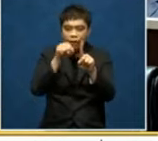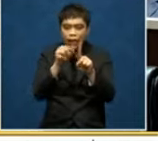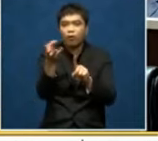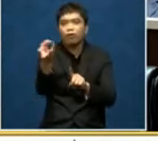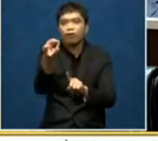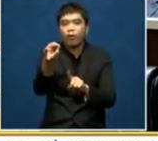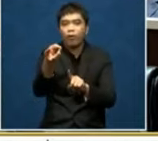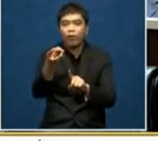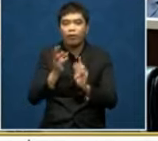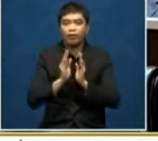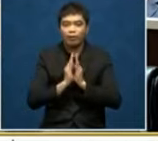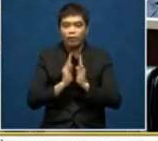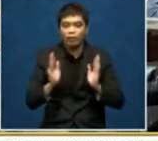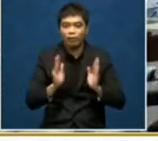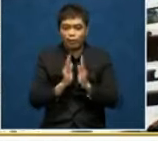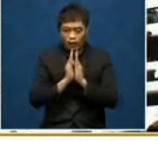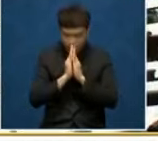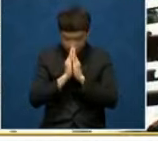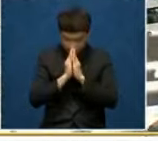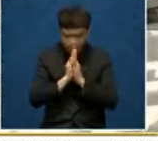ท่านประธานขอบคุณค่ะ